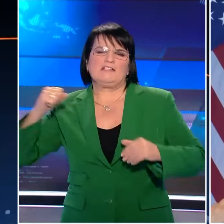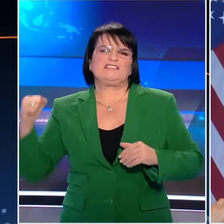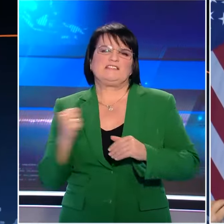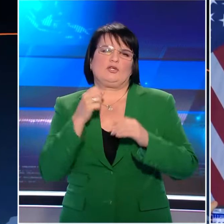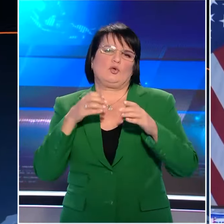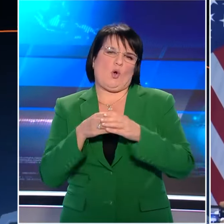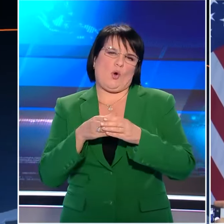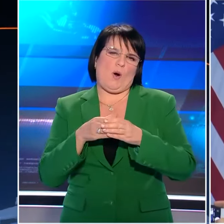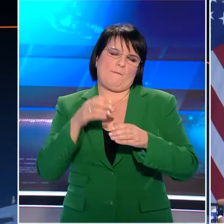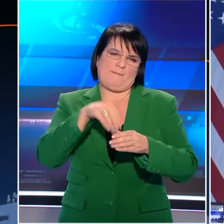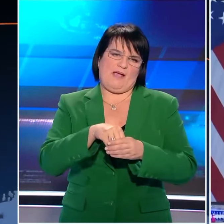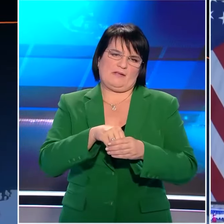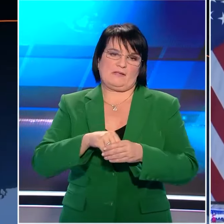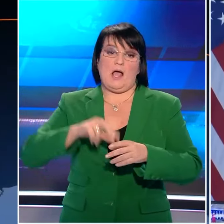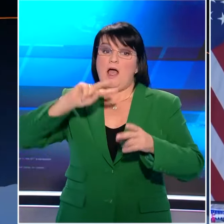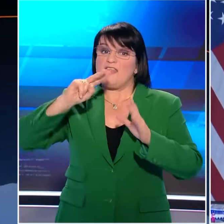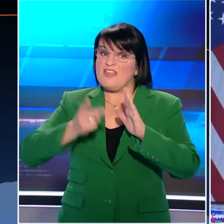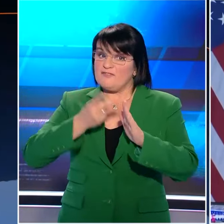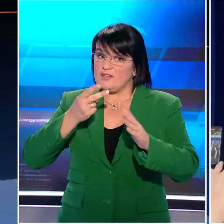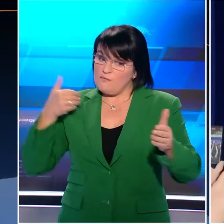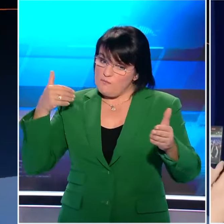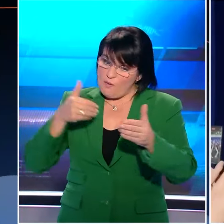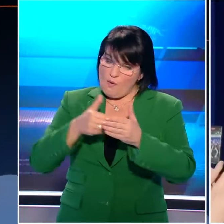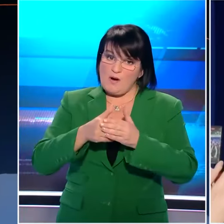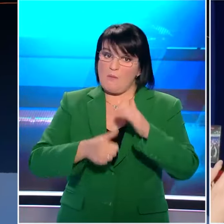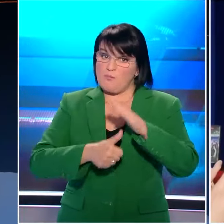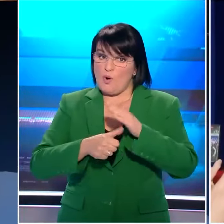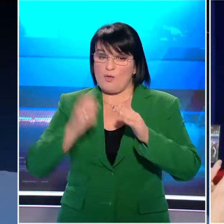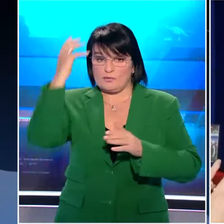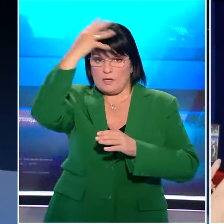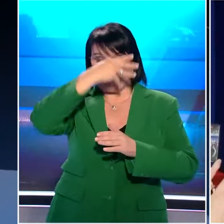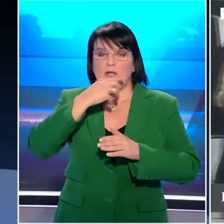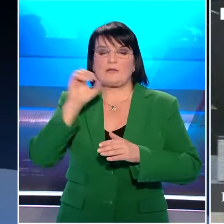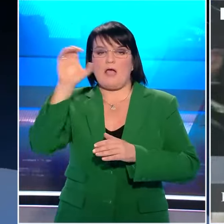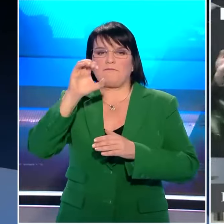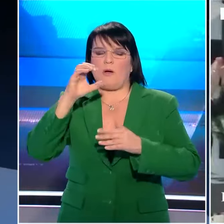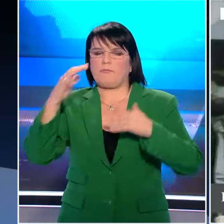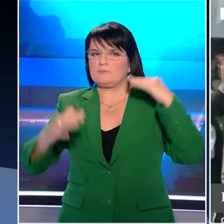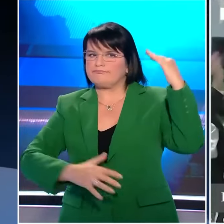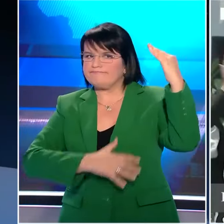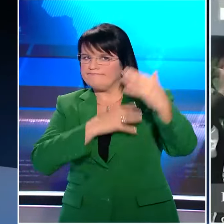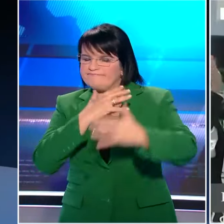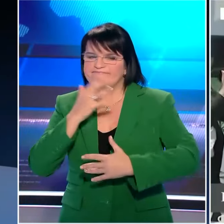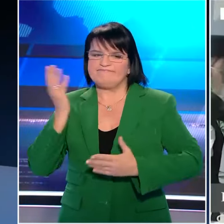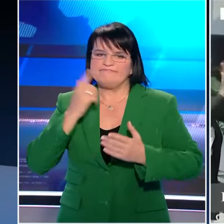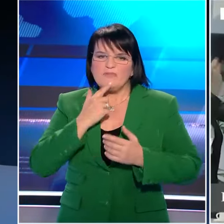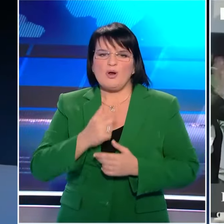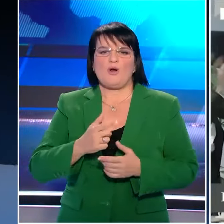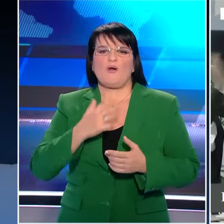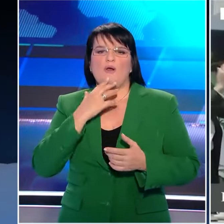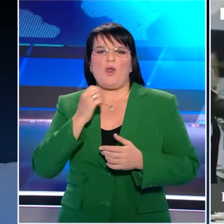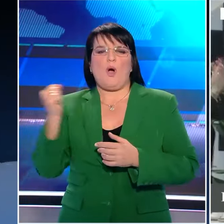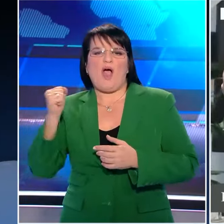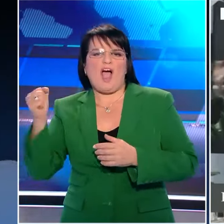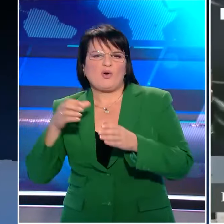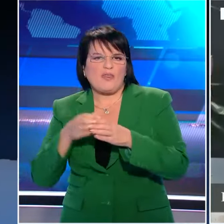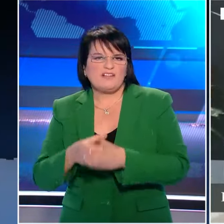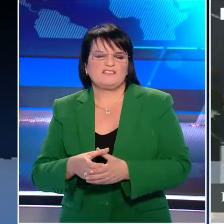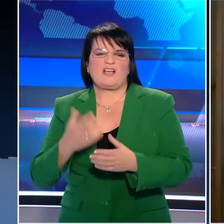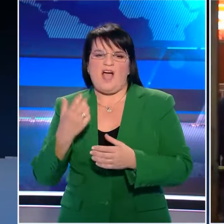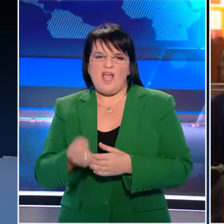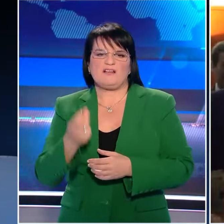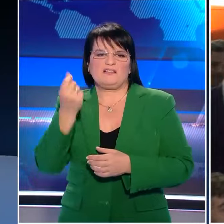Ρεπουμπλικανών. Μια δεύτερη θητεία του Ντόναλντ Τραμπ στο Λευκό Οίκο θα έφερνε τριγμούς στην Ευρώπη, η οποία ταλανίζεται τόσο από την άνοδο της ακροδεξιάς, όσο και από